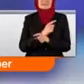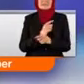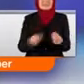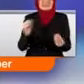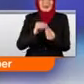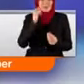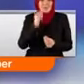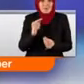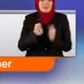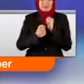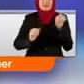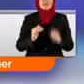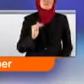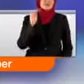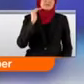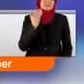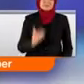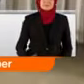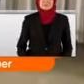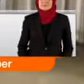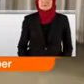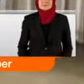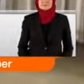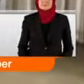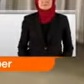yüzde yirmi iki zammı kabul edenler